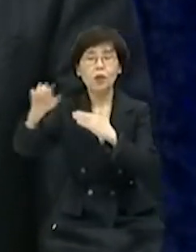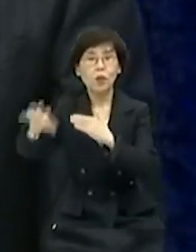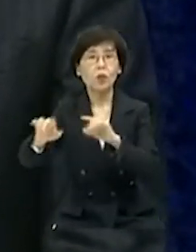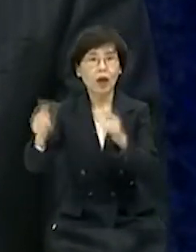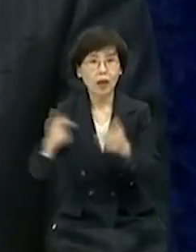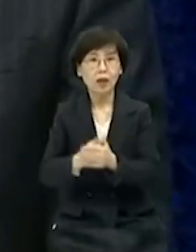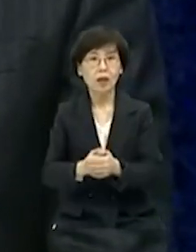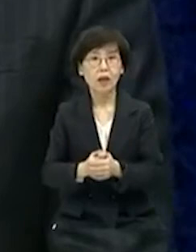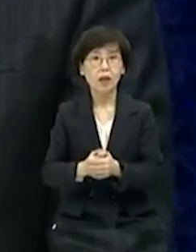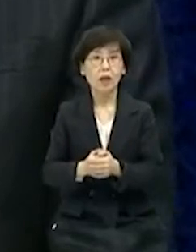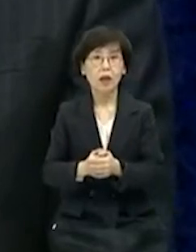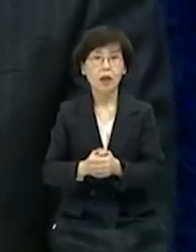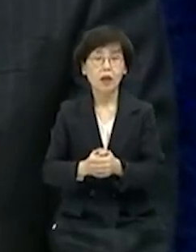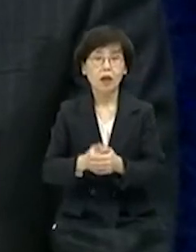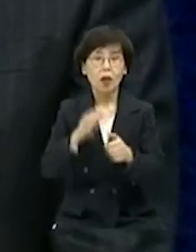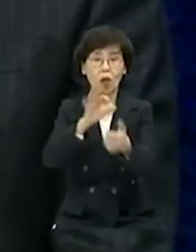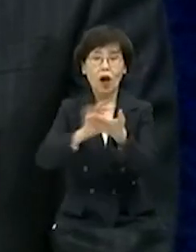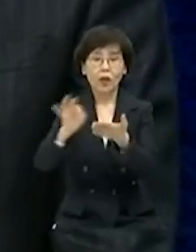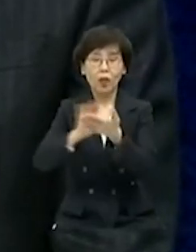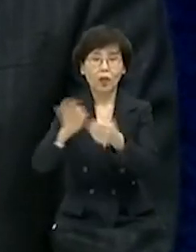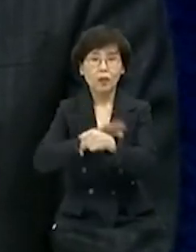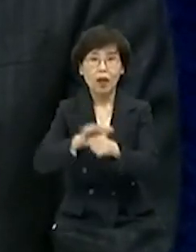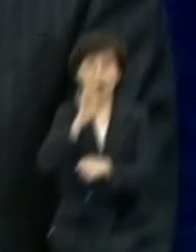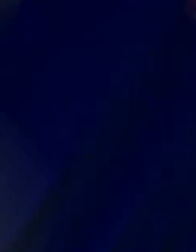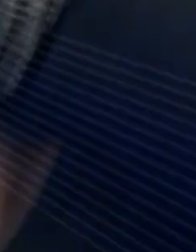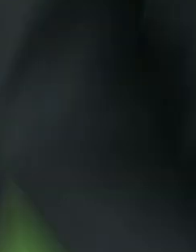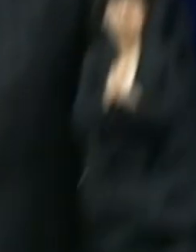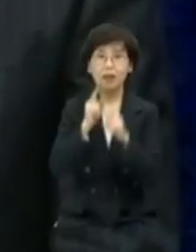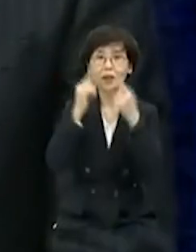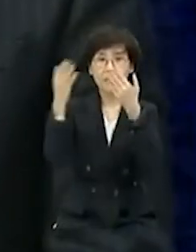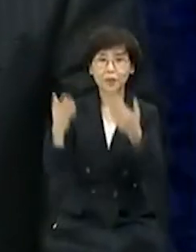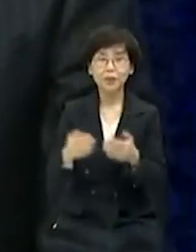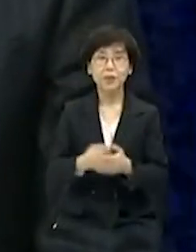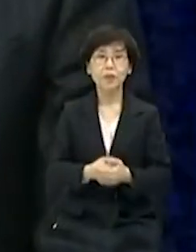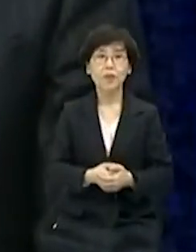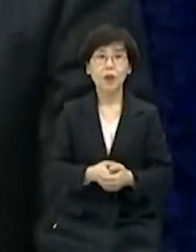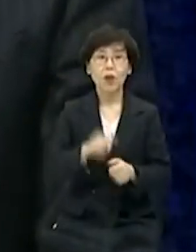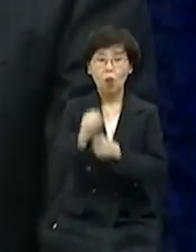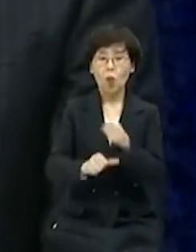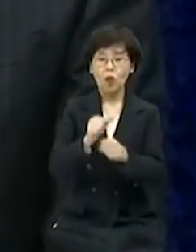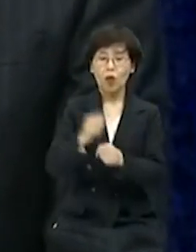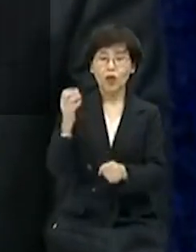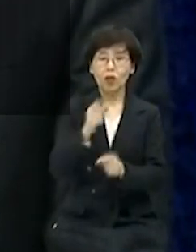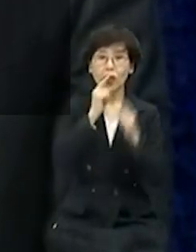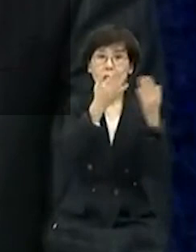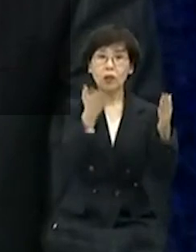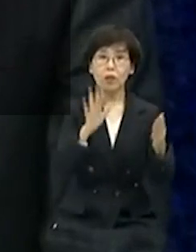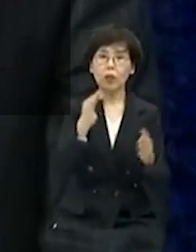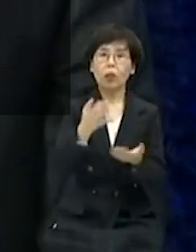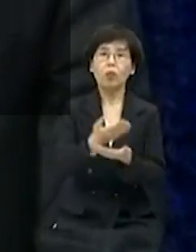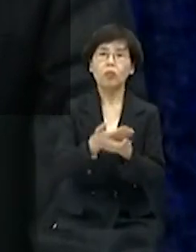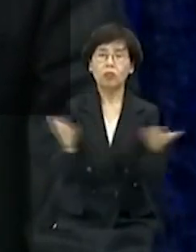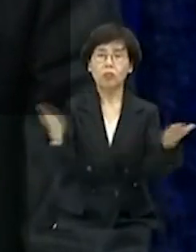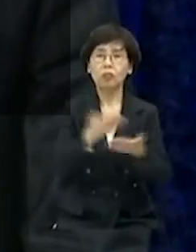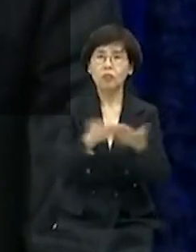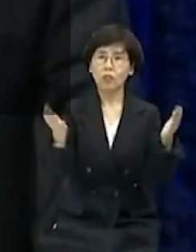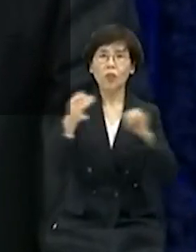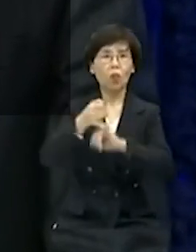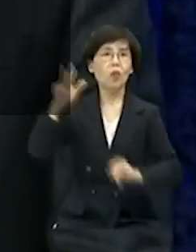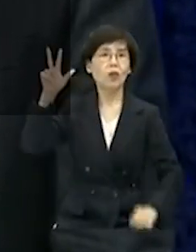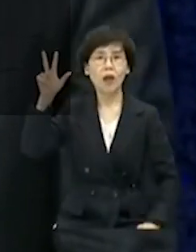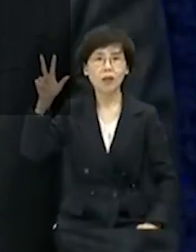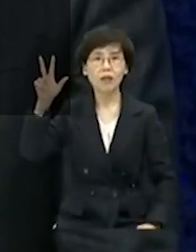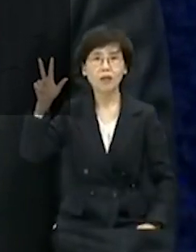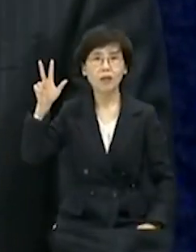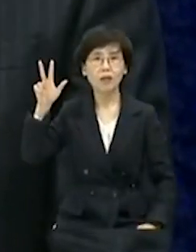유효토지 활용이 잘 안 되는 토지라고 분명히 말씀하셨습니다. 5년을 그 근거로 했지만 그런 식으로 돈을 나눠주는 공약은 저는 돈을